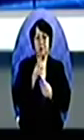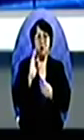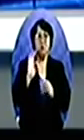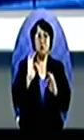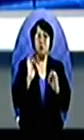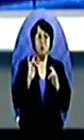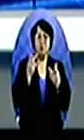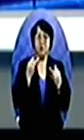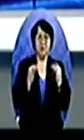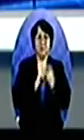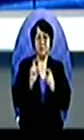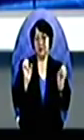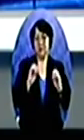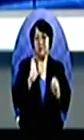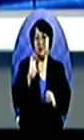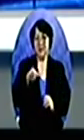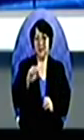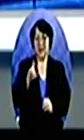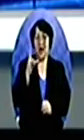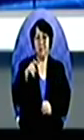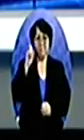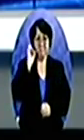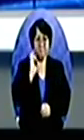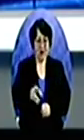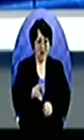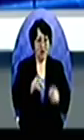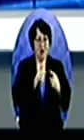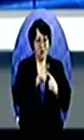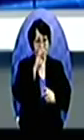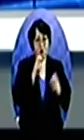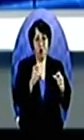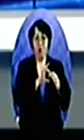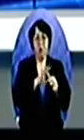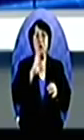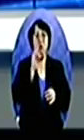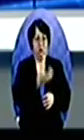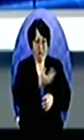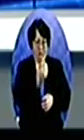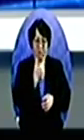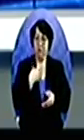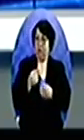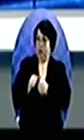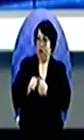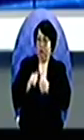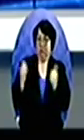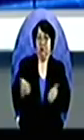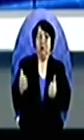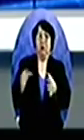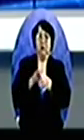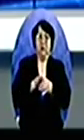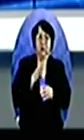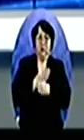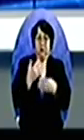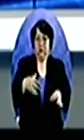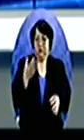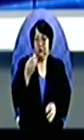хэлэх юм бол стандарт банкны нөхцөлтэй Эрдэнэ үйлдвэртэй холбогдох арбитрийн хэрэг гадаад талдаа бүрэн шийдэгдэж шаардсныг шатар сайд нь өөр мэдээс юм а.